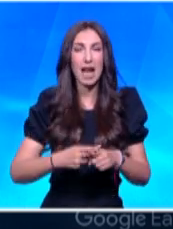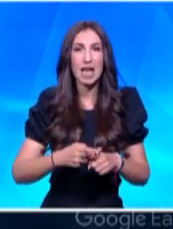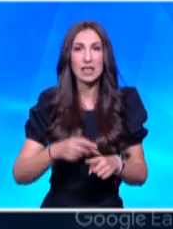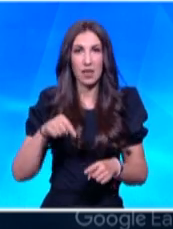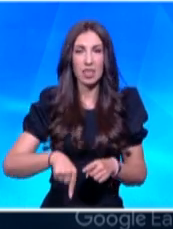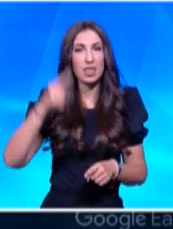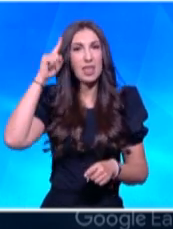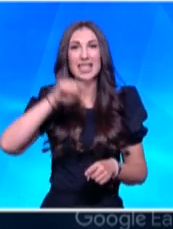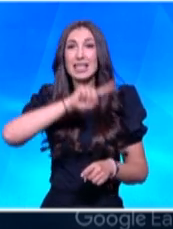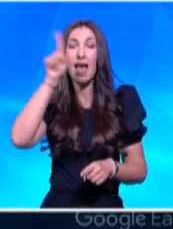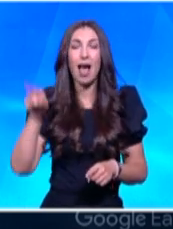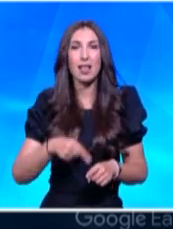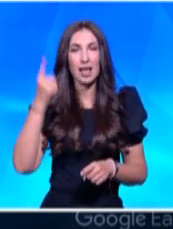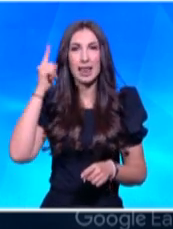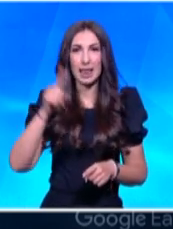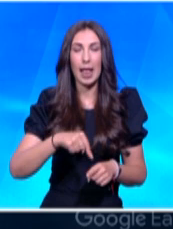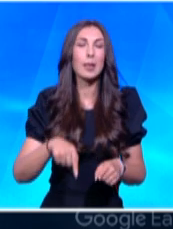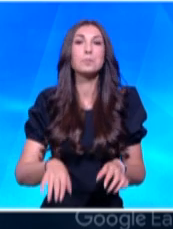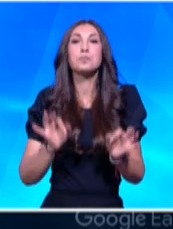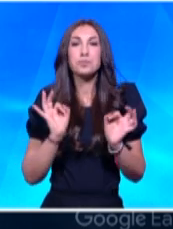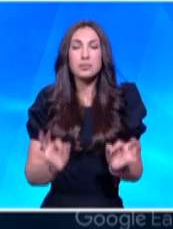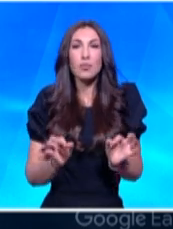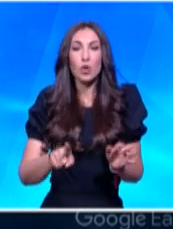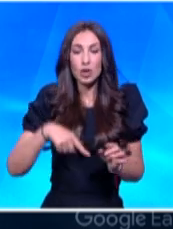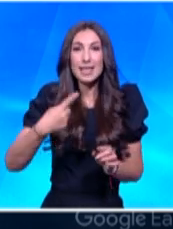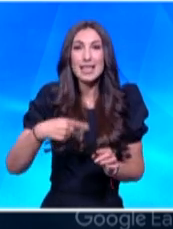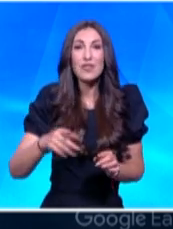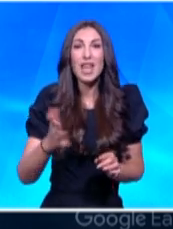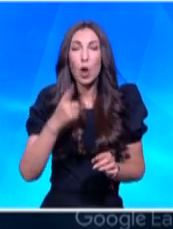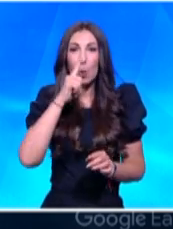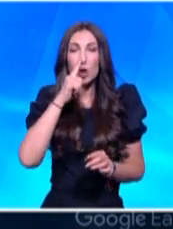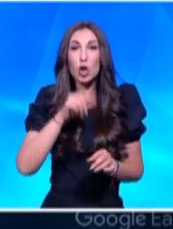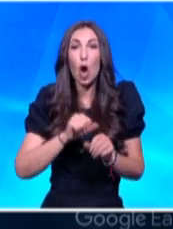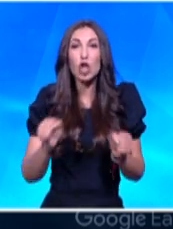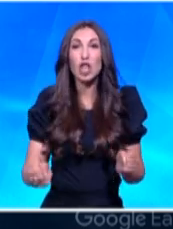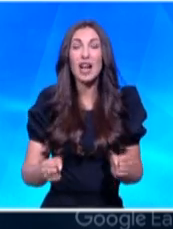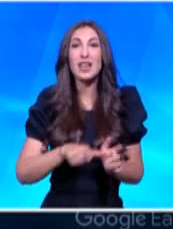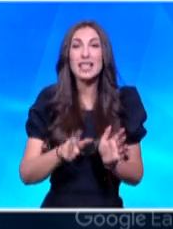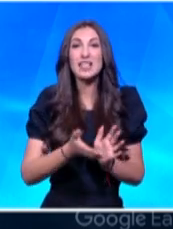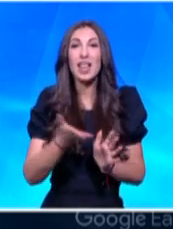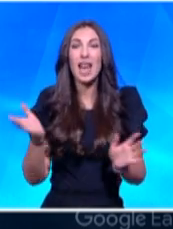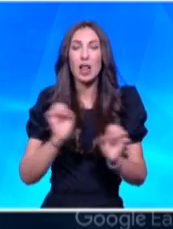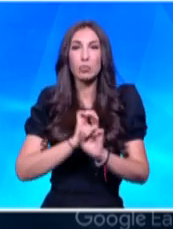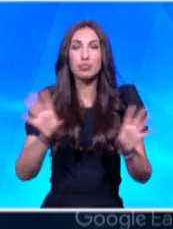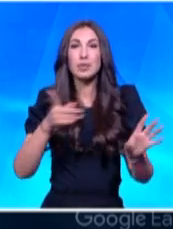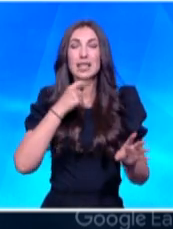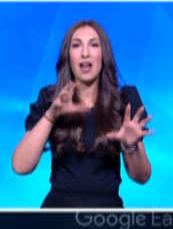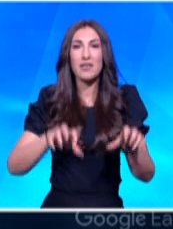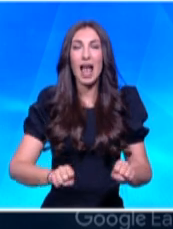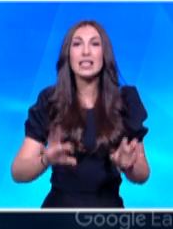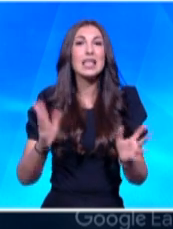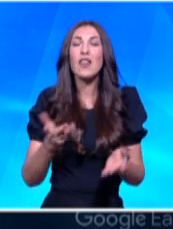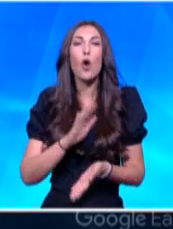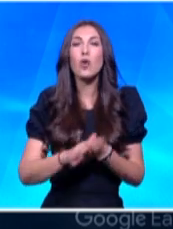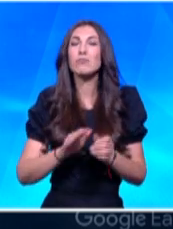на днешния ден. Буквално в следващите няколко минути се очаква извънреден брифинг на властта, която да отчете свършеното до